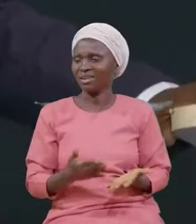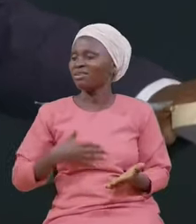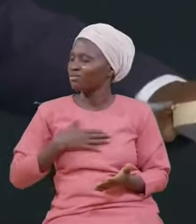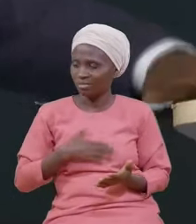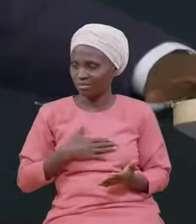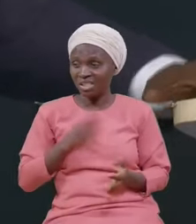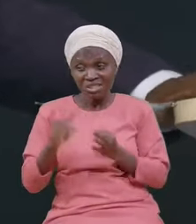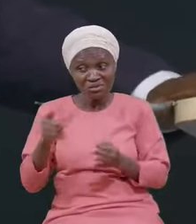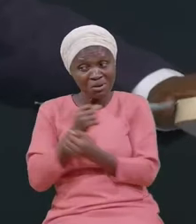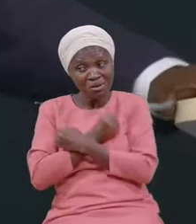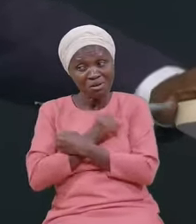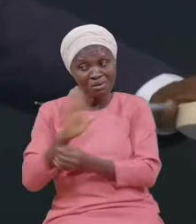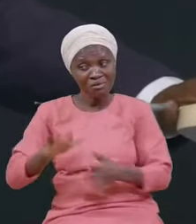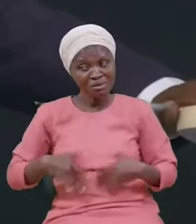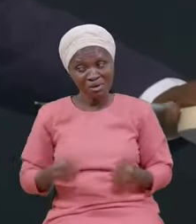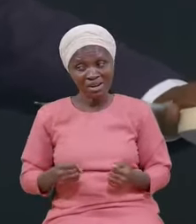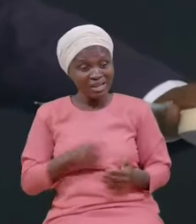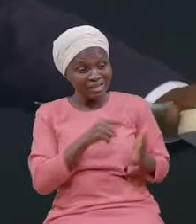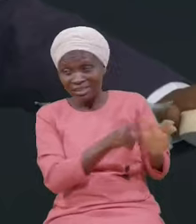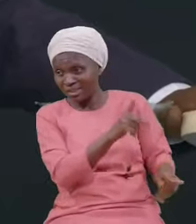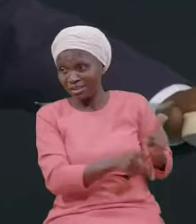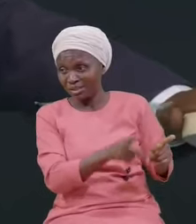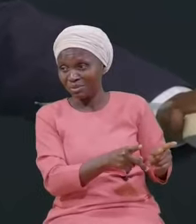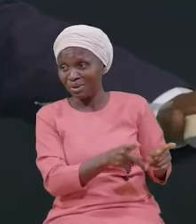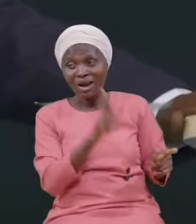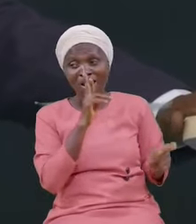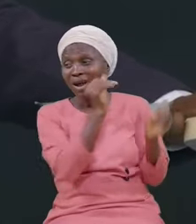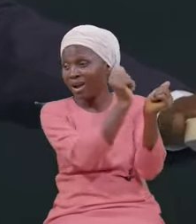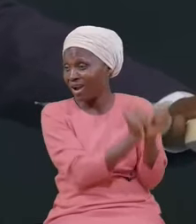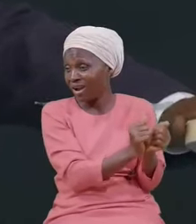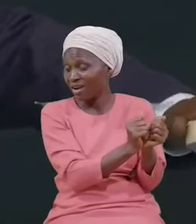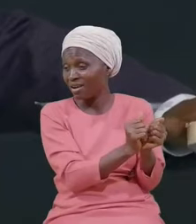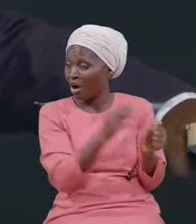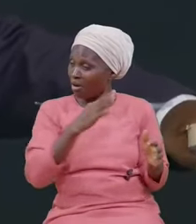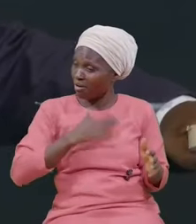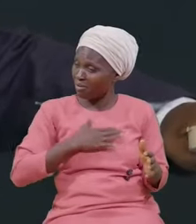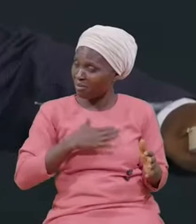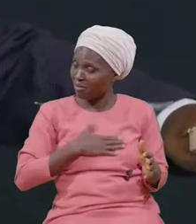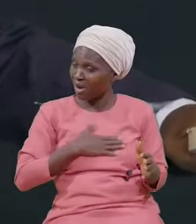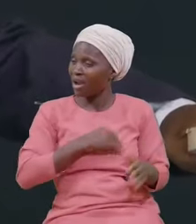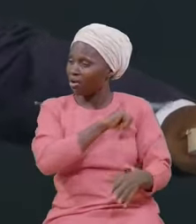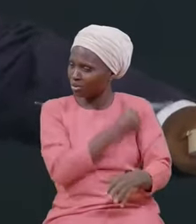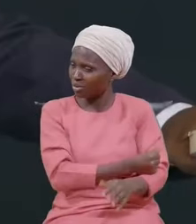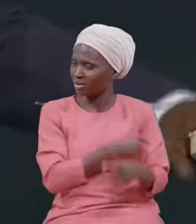ta vie, ces gens-là sont captifs de mon autorité.